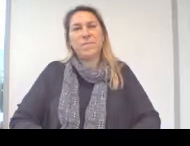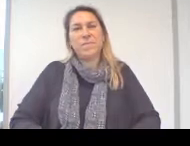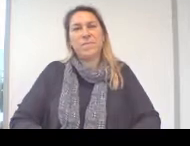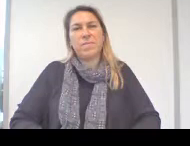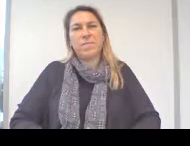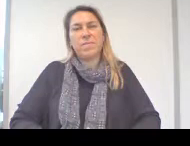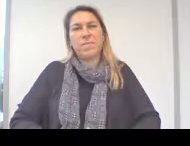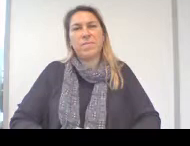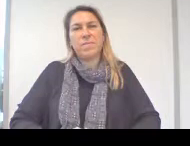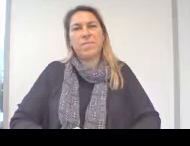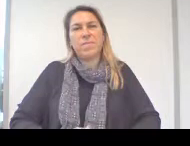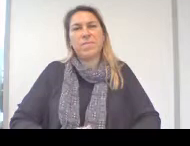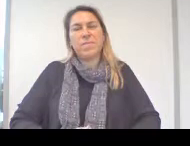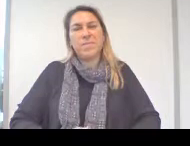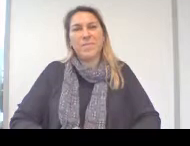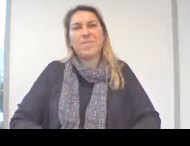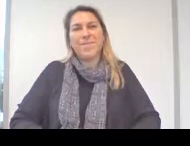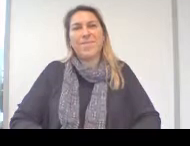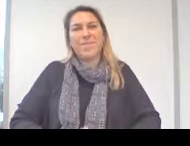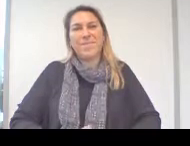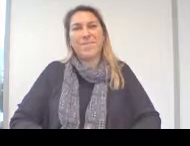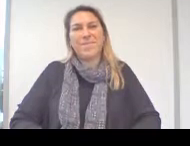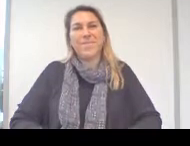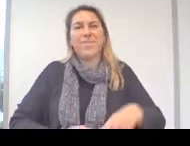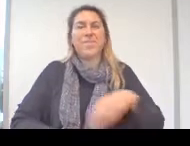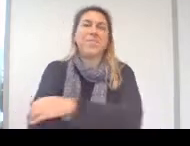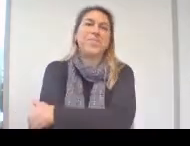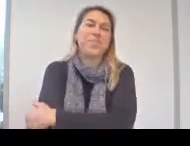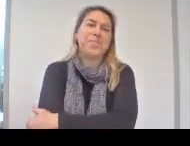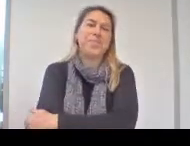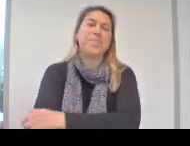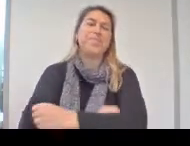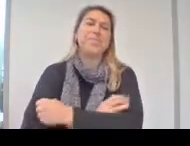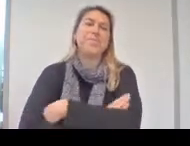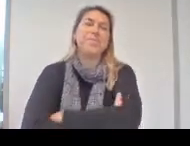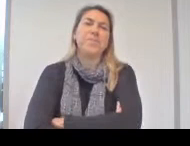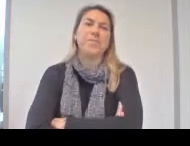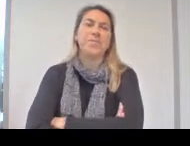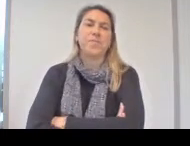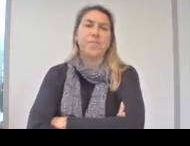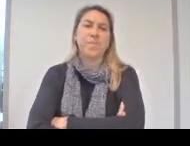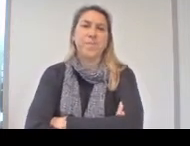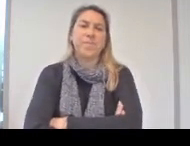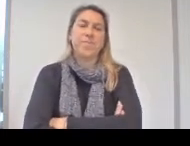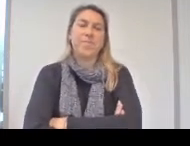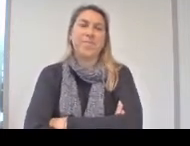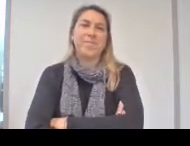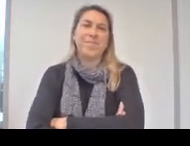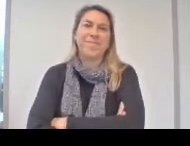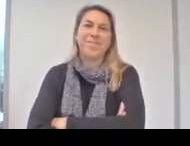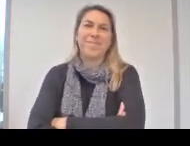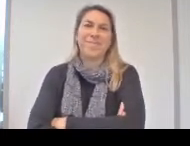accueillant. Donc on va bien sûr entretenir, on va faire des plantations, on va planter des fleurs, des arbustes, etc. Voilà, ça c'est en lien avec ça.